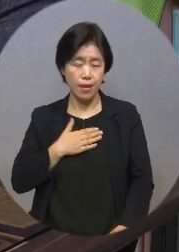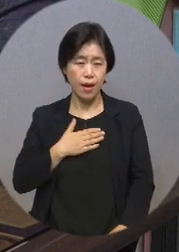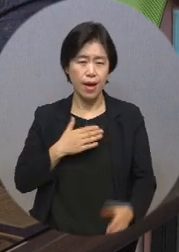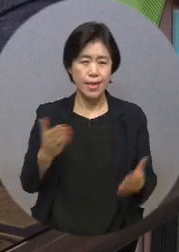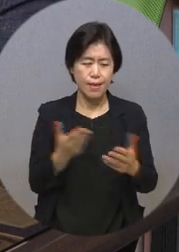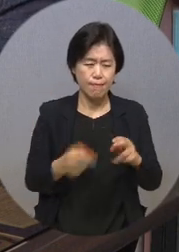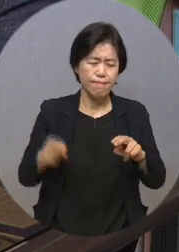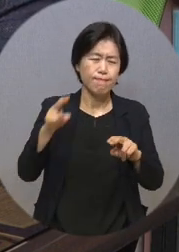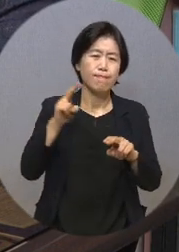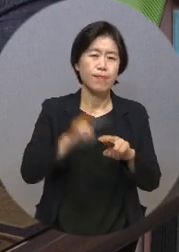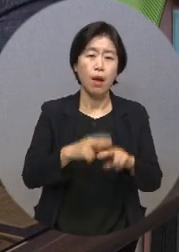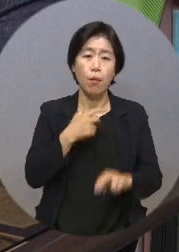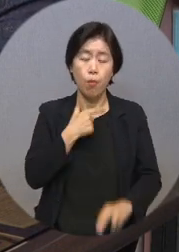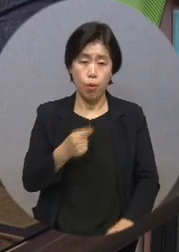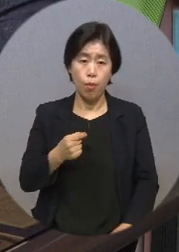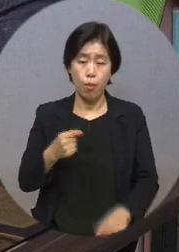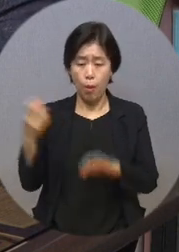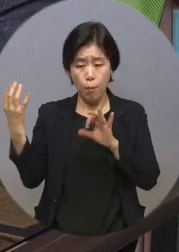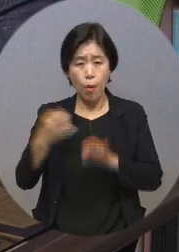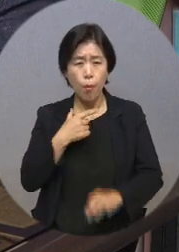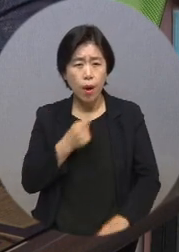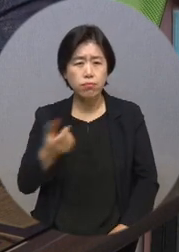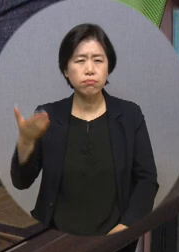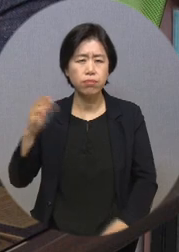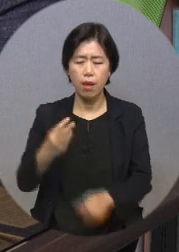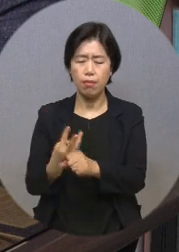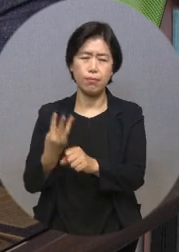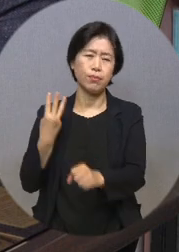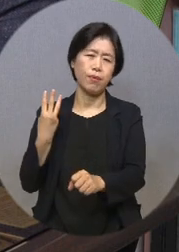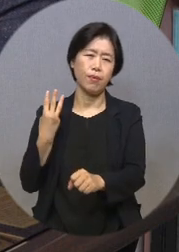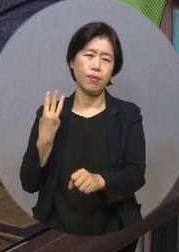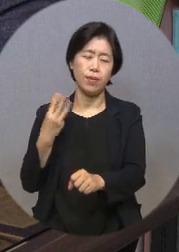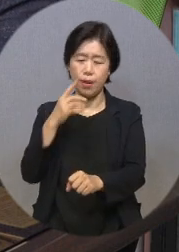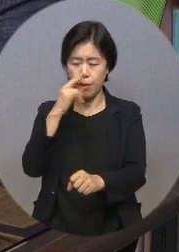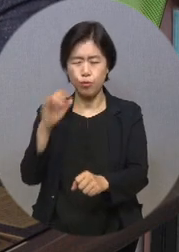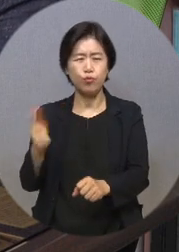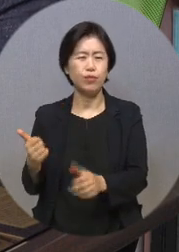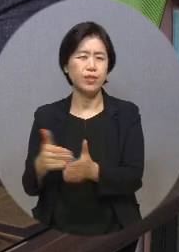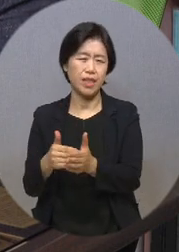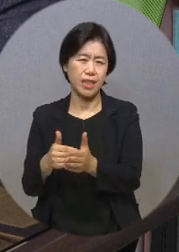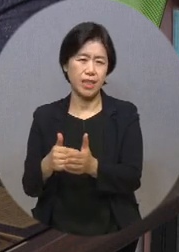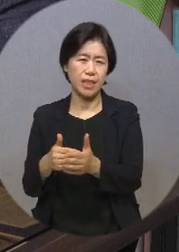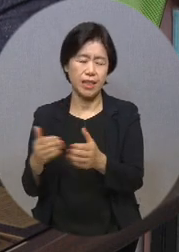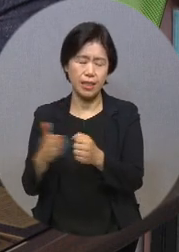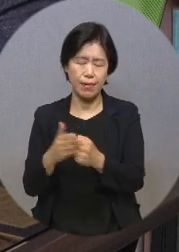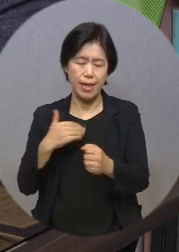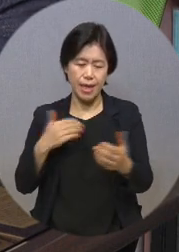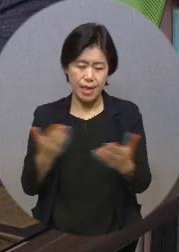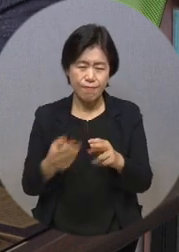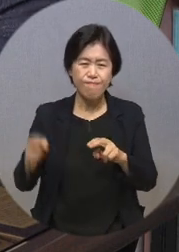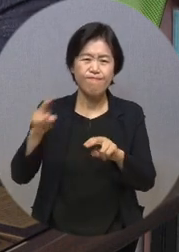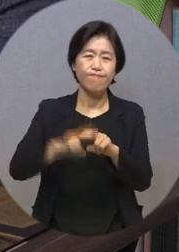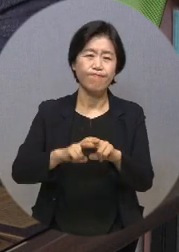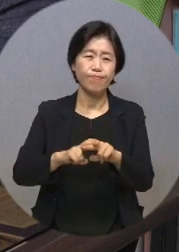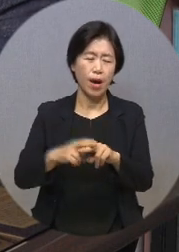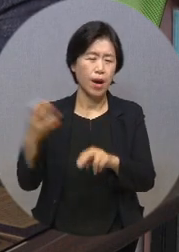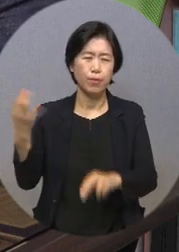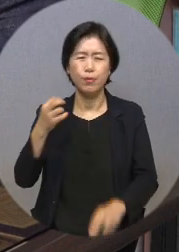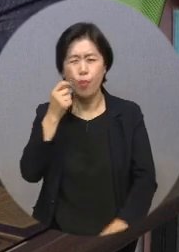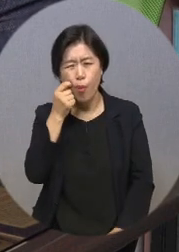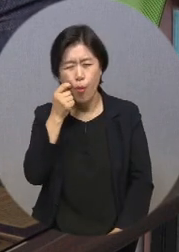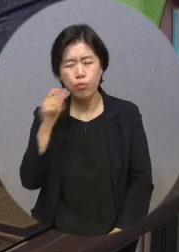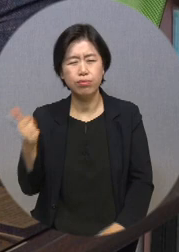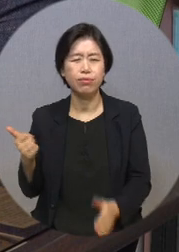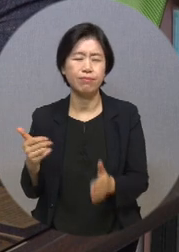못하시고 3년 전에 안타깝게 임명을 달리 하셨거든요. 네. 정말 그 점이 저는 너무